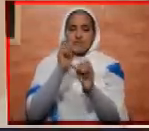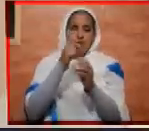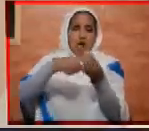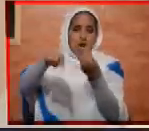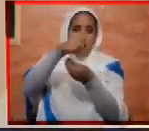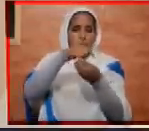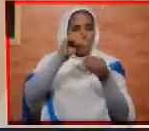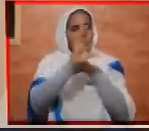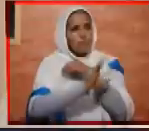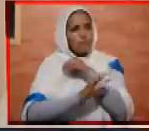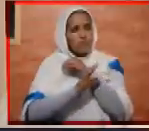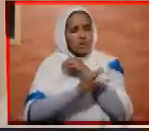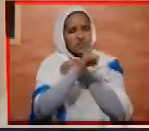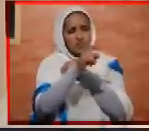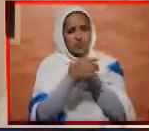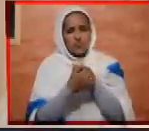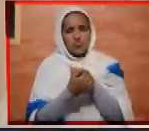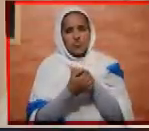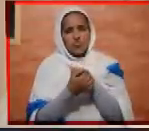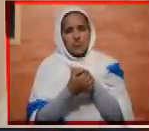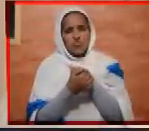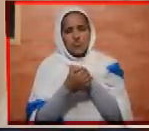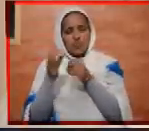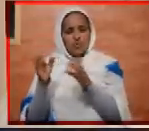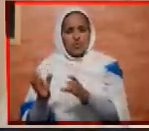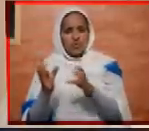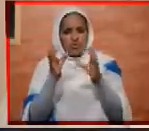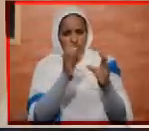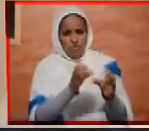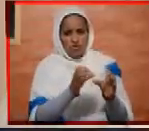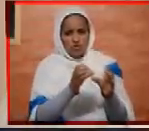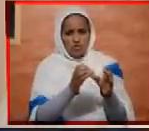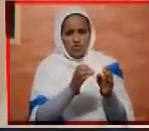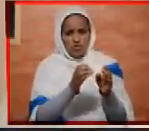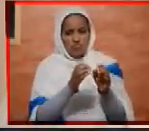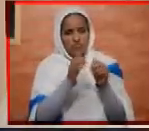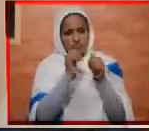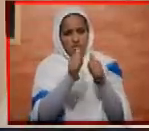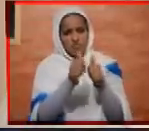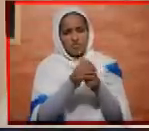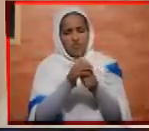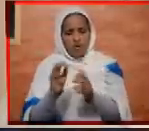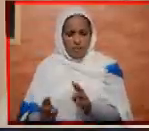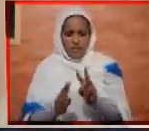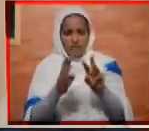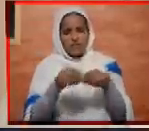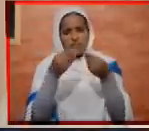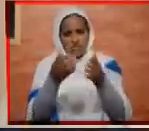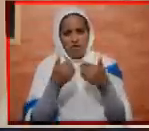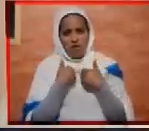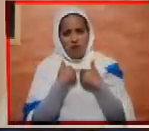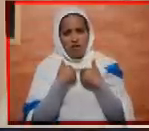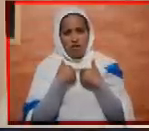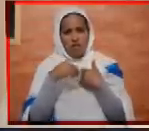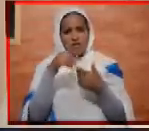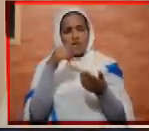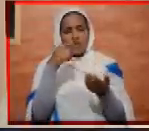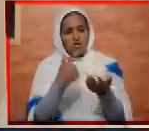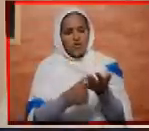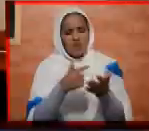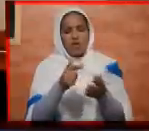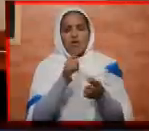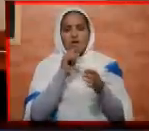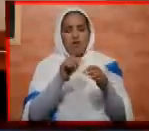አድርጎ ይሰጣቸዋል፣ ይዘክራቸዋል ቆራሽ እና በደንብ ተምረው ለቁም ነገር